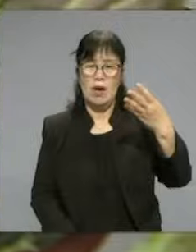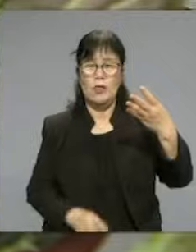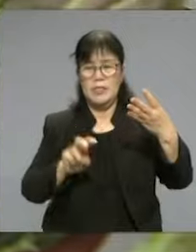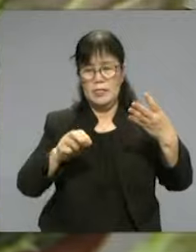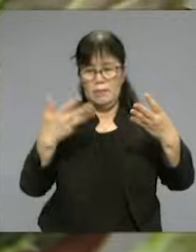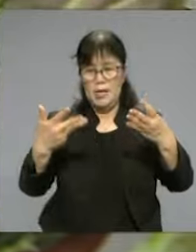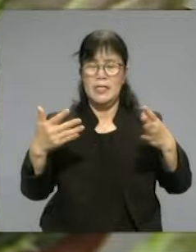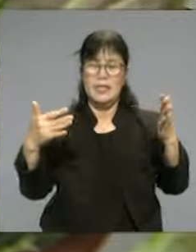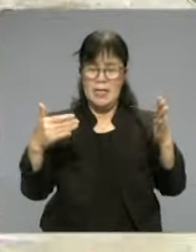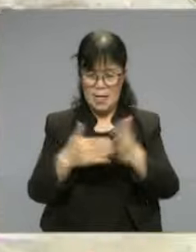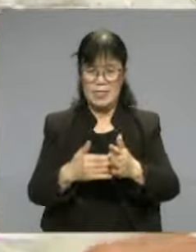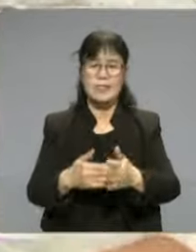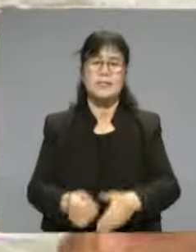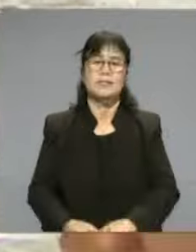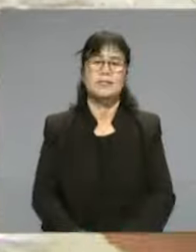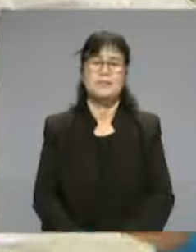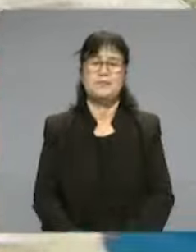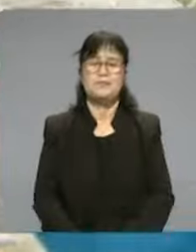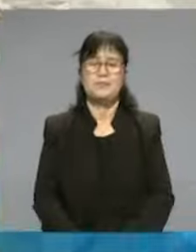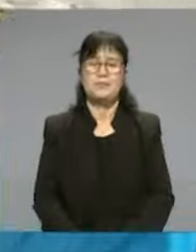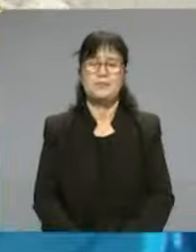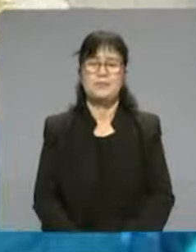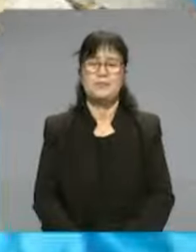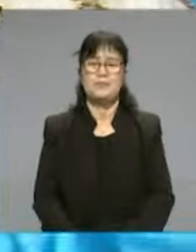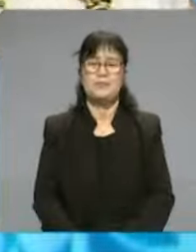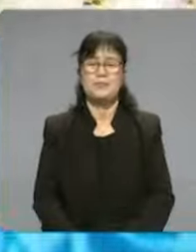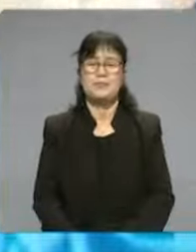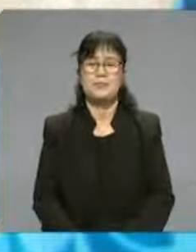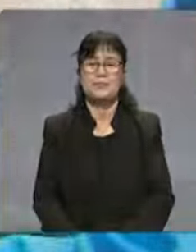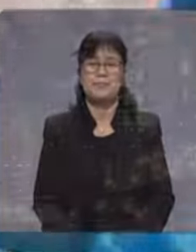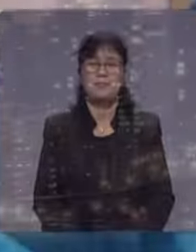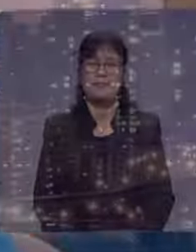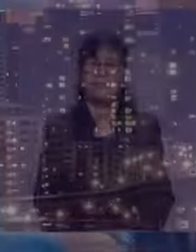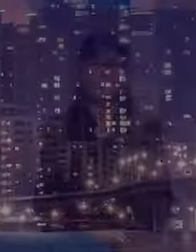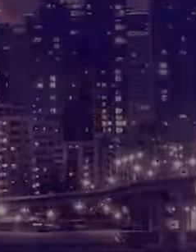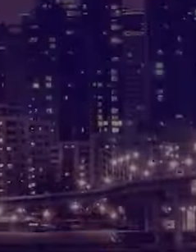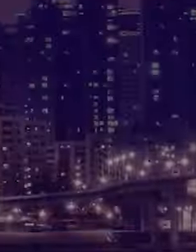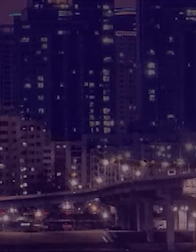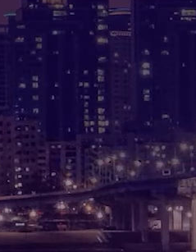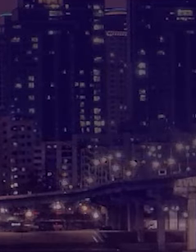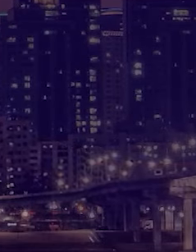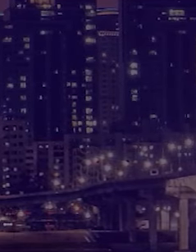관람객들을 맞이합니다 OBS 뉴스 문정진 있니다